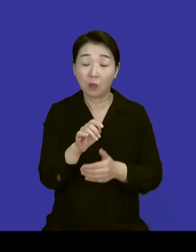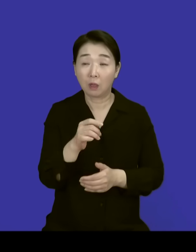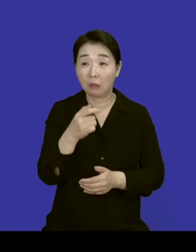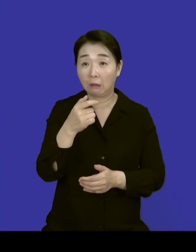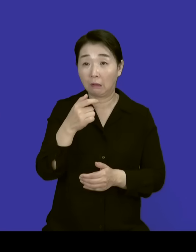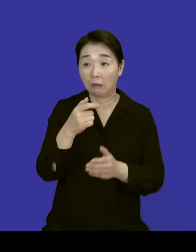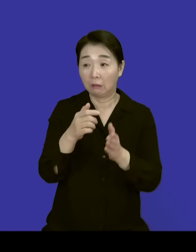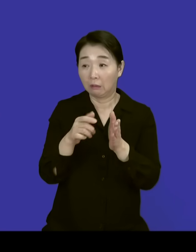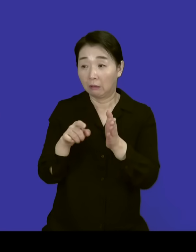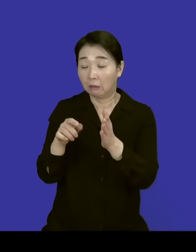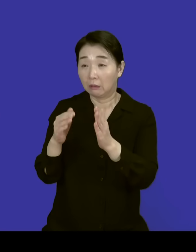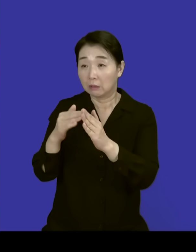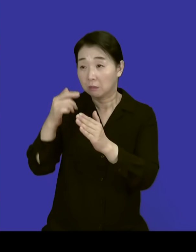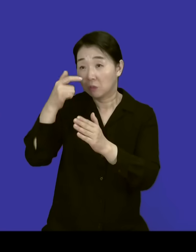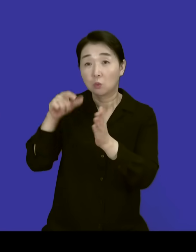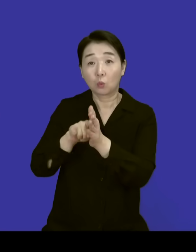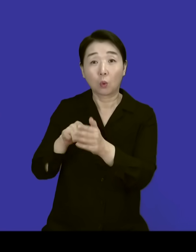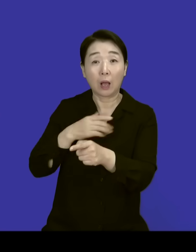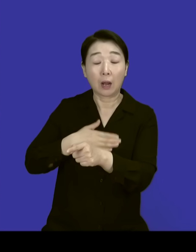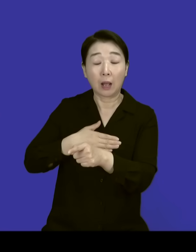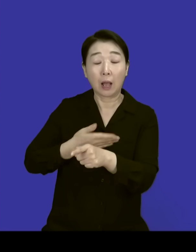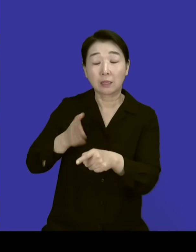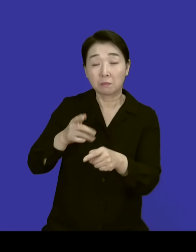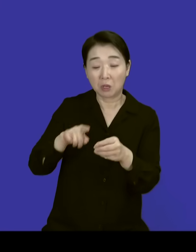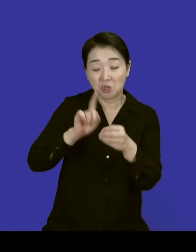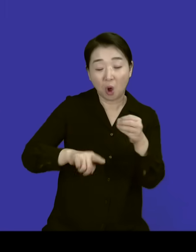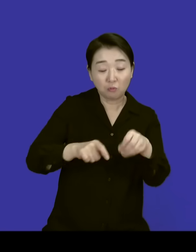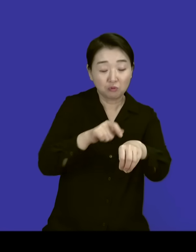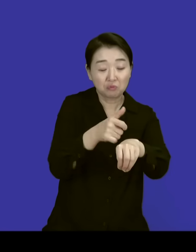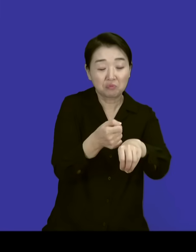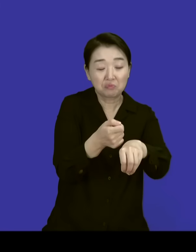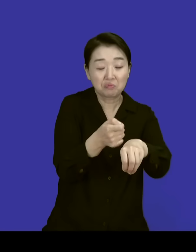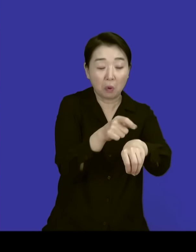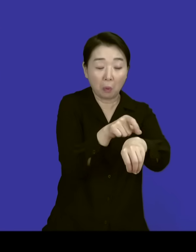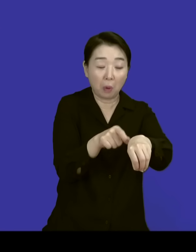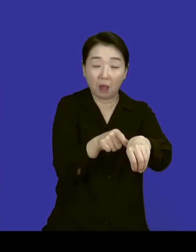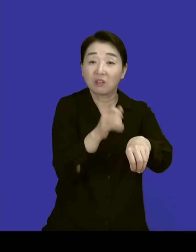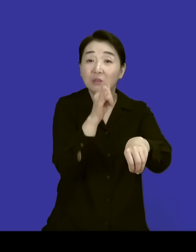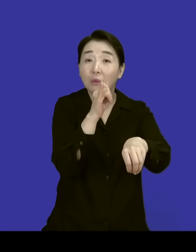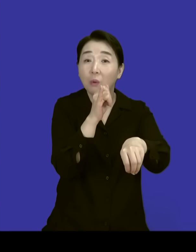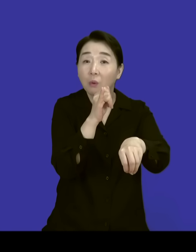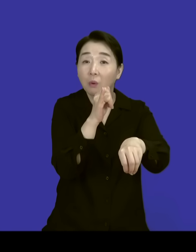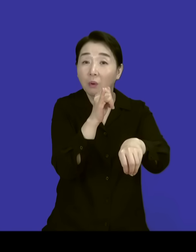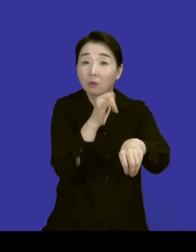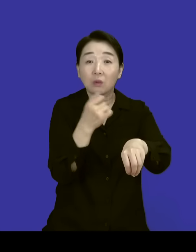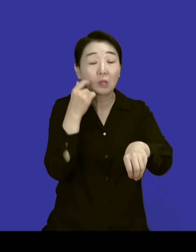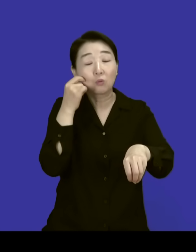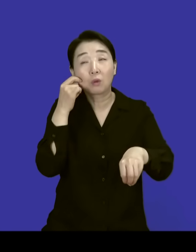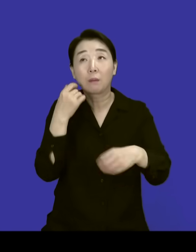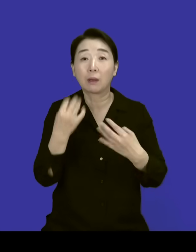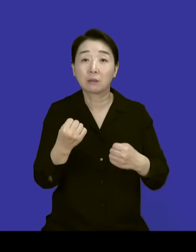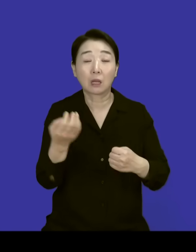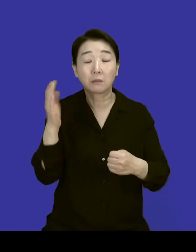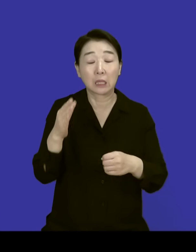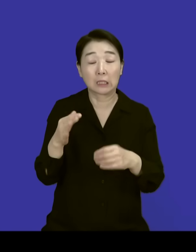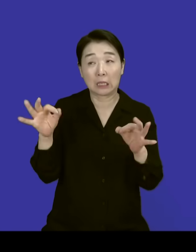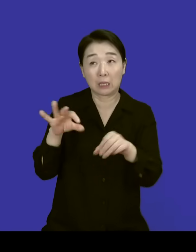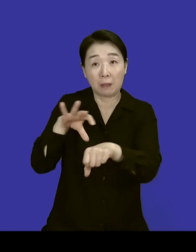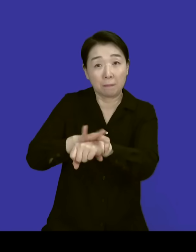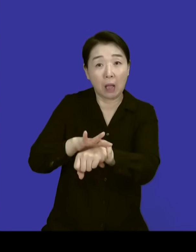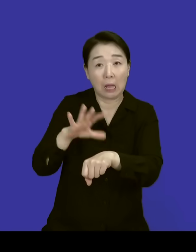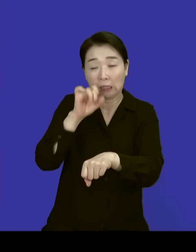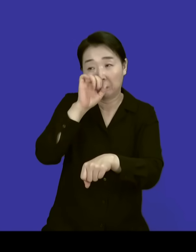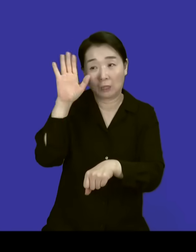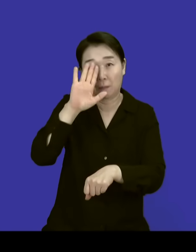거 막 멋으로 차고 할 때가 있어요. 맞아요, 맞아요. 뭔지 알아요. 근데 예. 야광색으로 막 유행하고 막 네네, 그러는데 있었어요. 예. 저는 그런 것만 창문만 차도 기분이 안 좋았어요. 되게